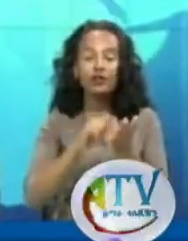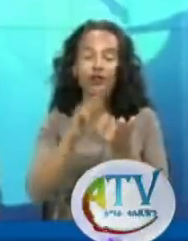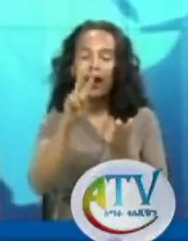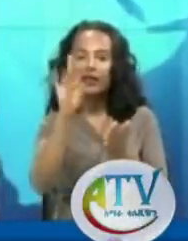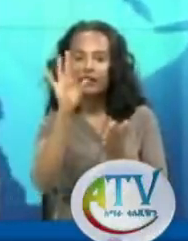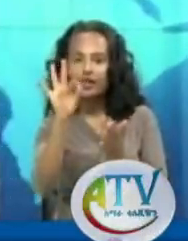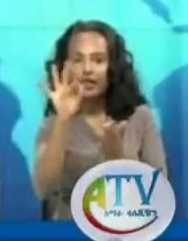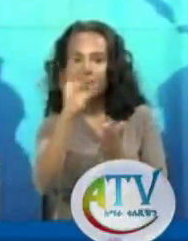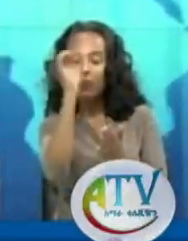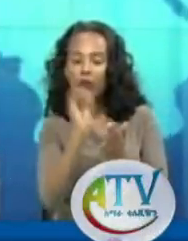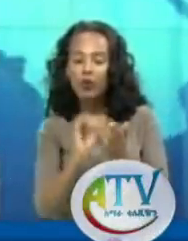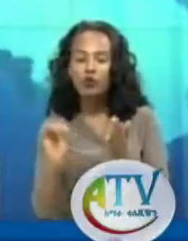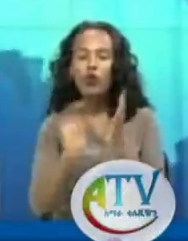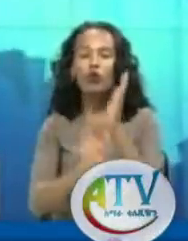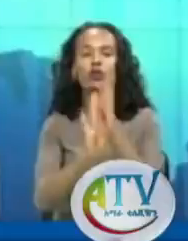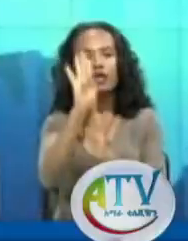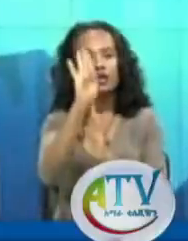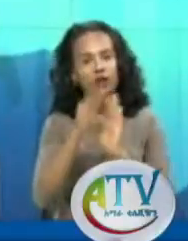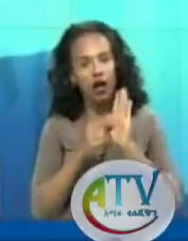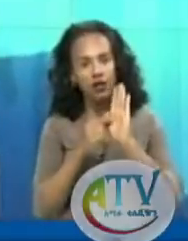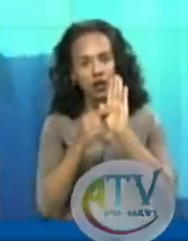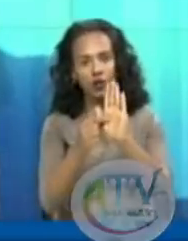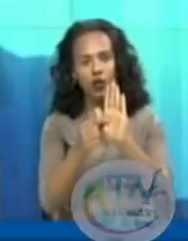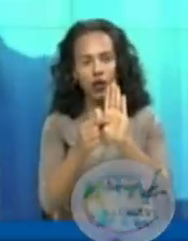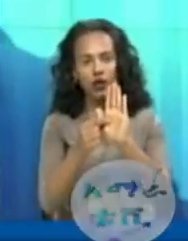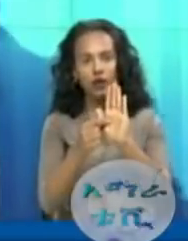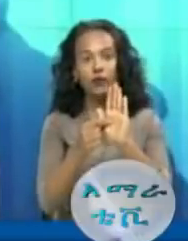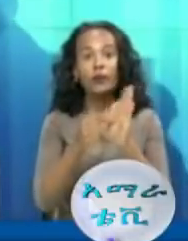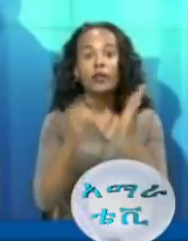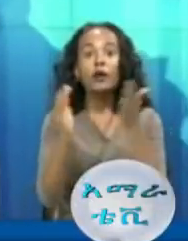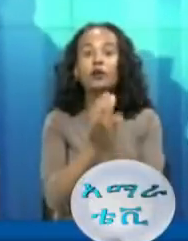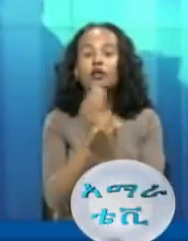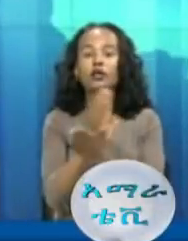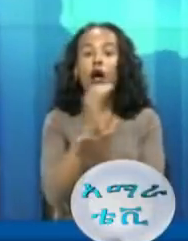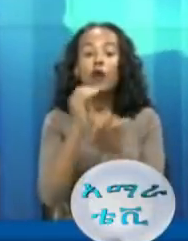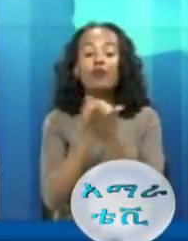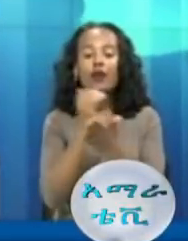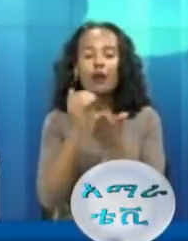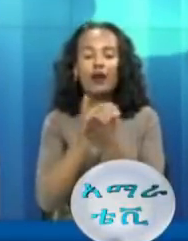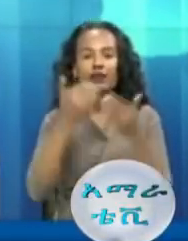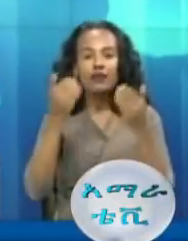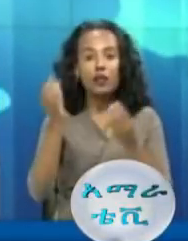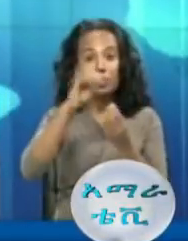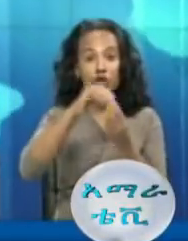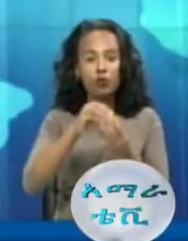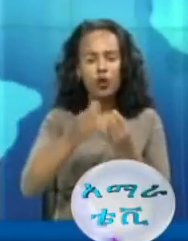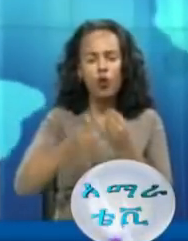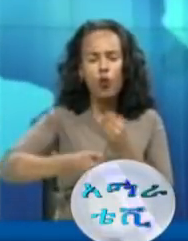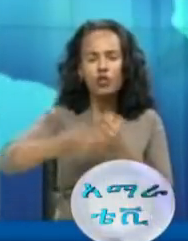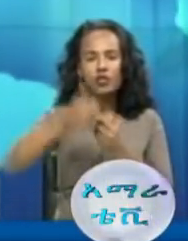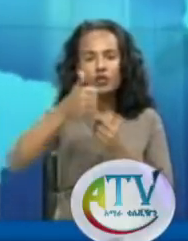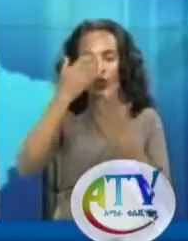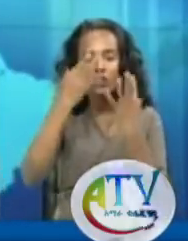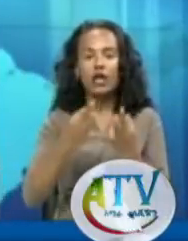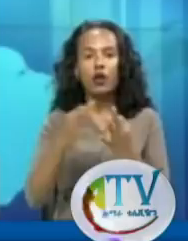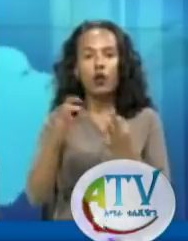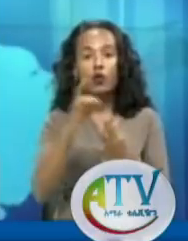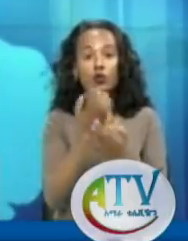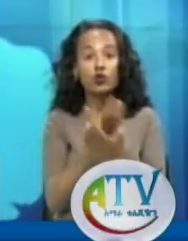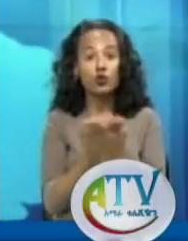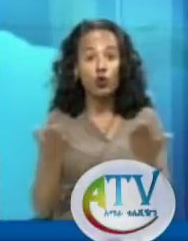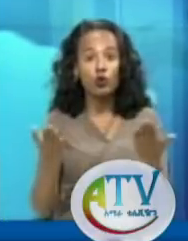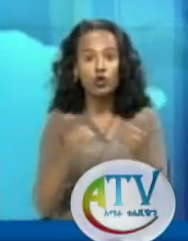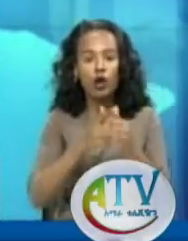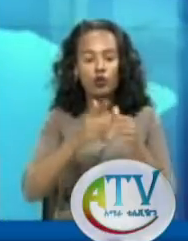የ4.29% እድገትን አሳይቷል። ምርትና ምርታማነትን ለመጨመር ወሳኝ ከሆኑት ጉዳዮች አንዱ